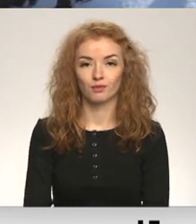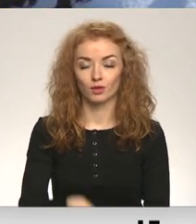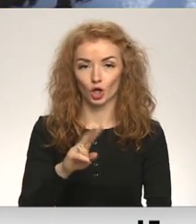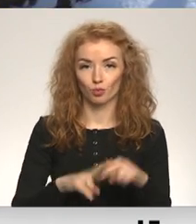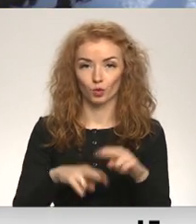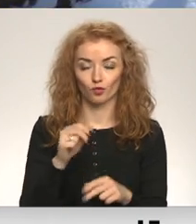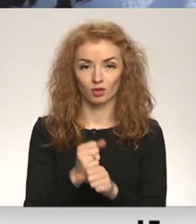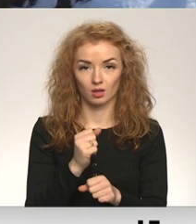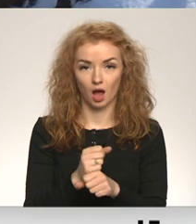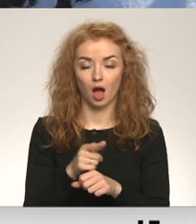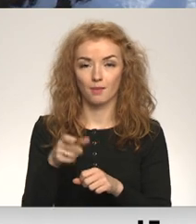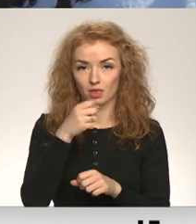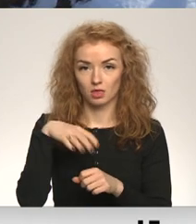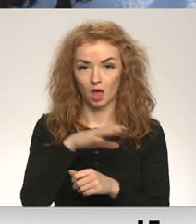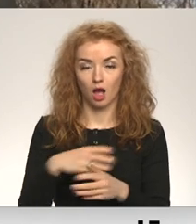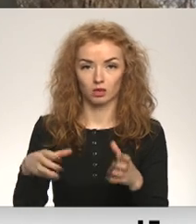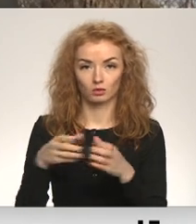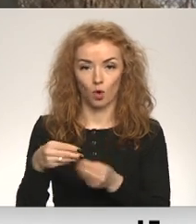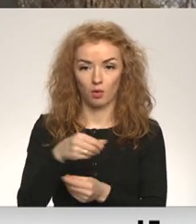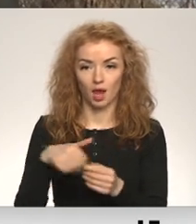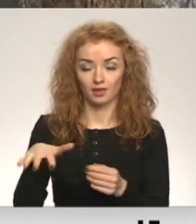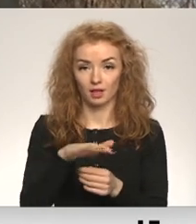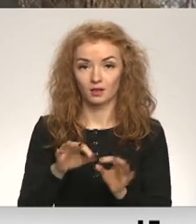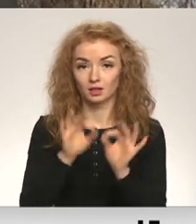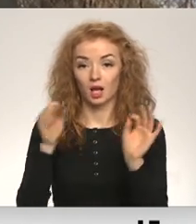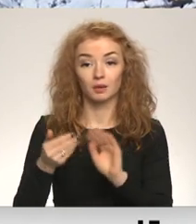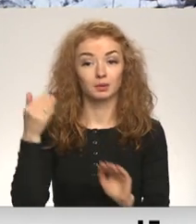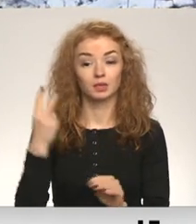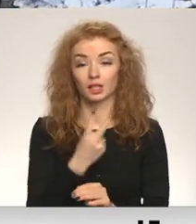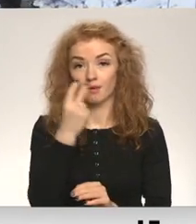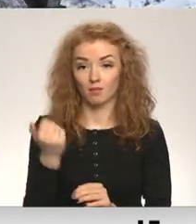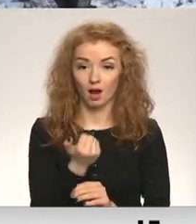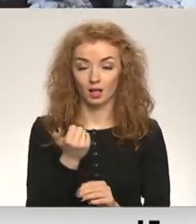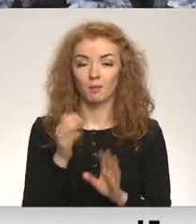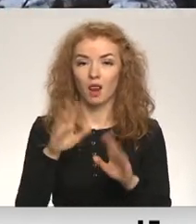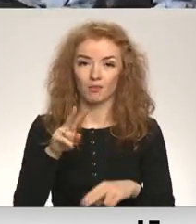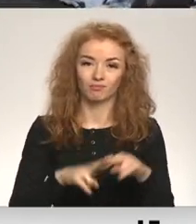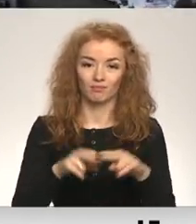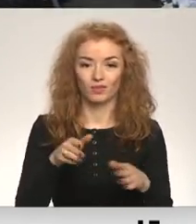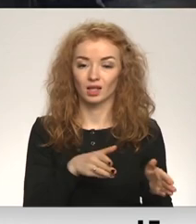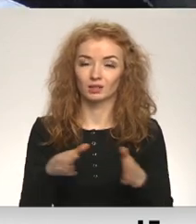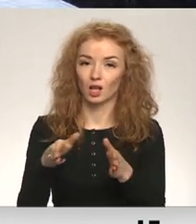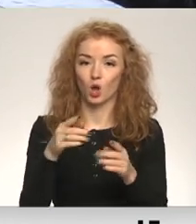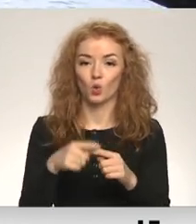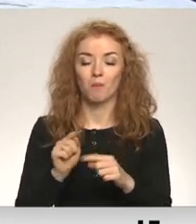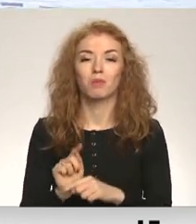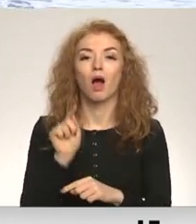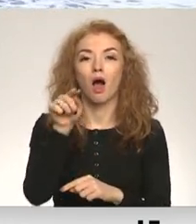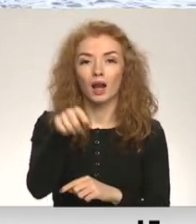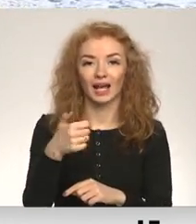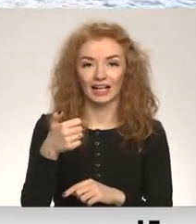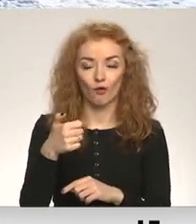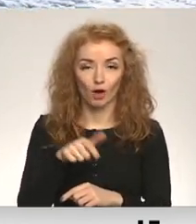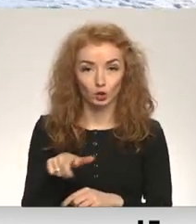Būvdarbi dārzkopības kooperatīvā Augšdaugavas novadā sākti pirms 2 gadiem ar mērķi izbūvēt ceļu un pārbrauktuvi pāri Gļinovkas